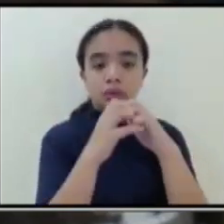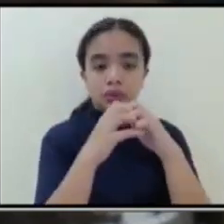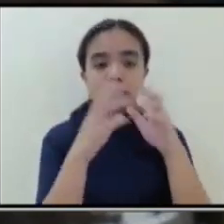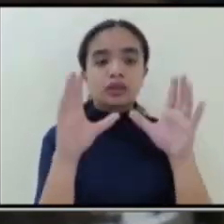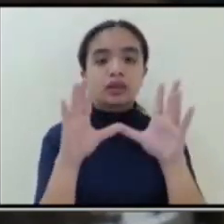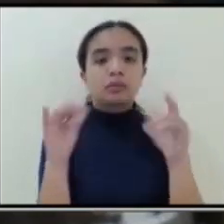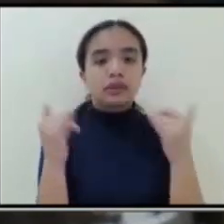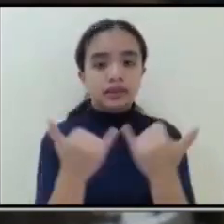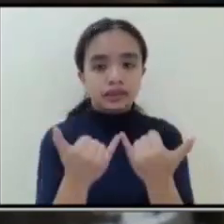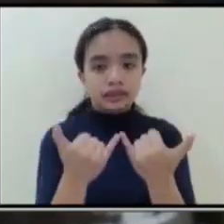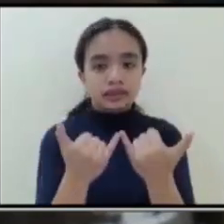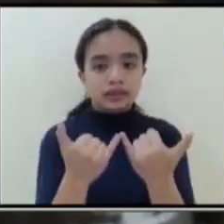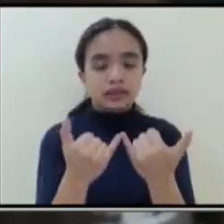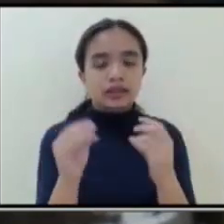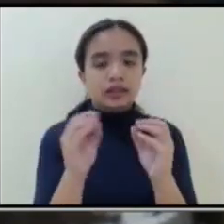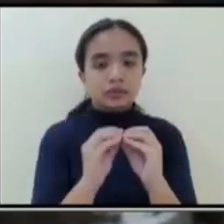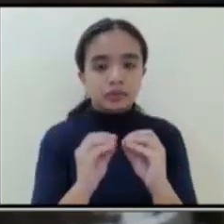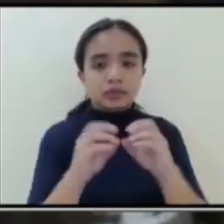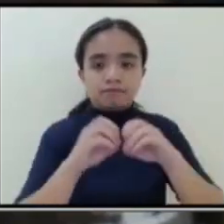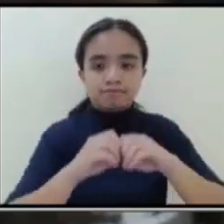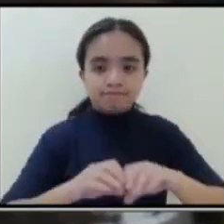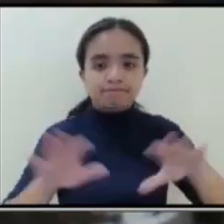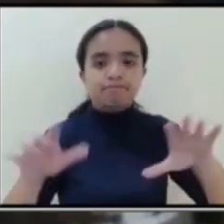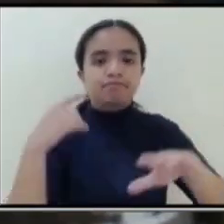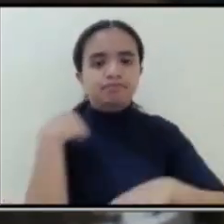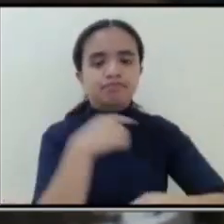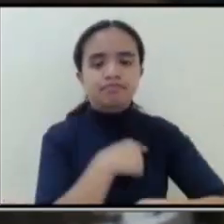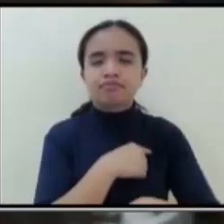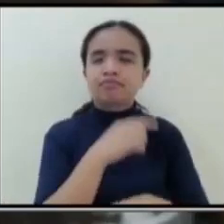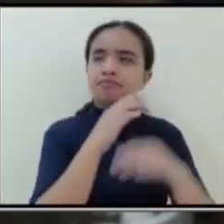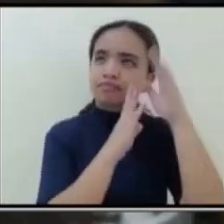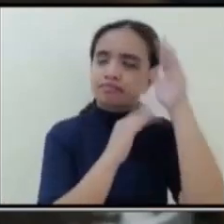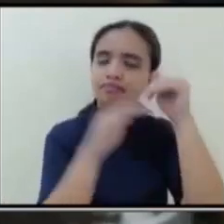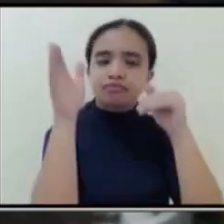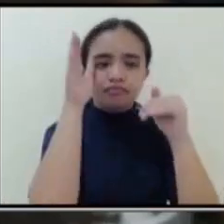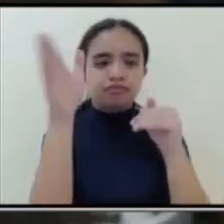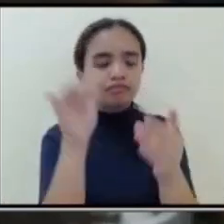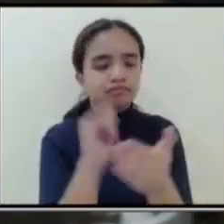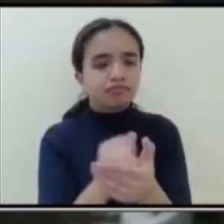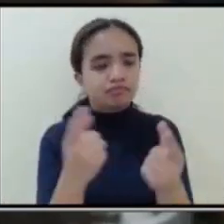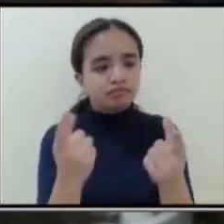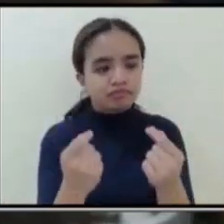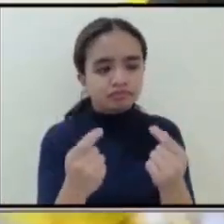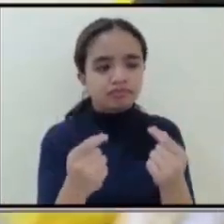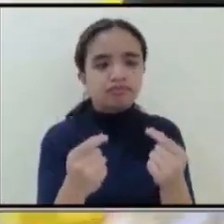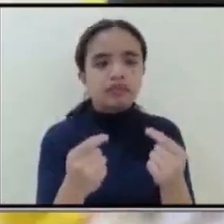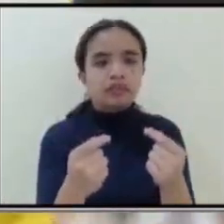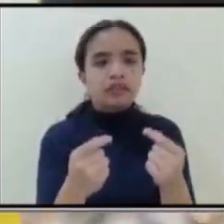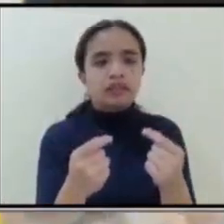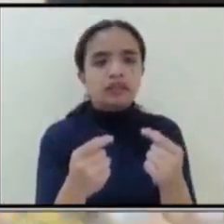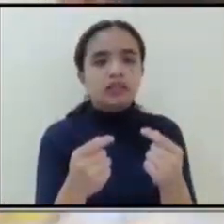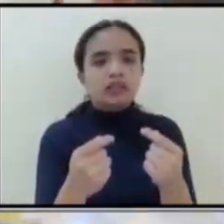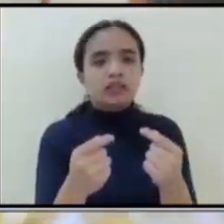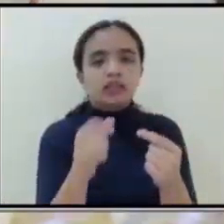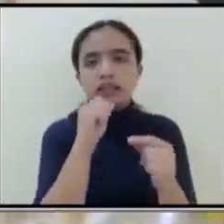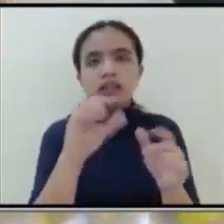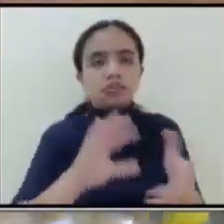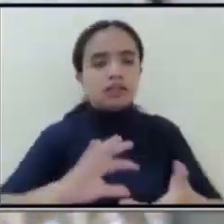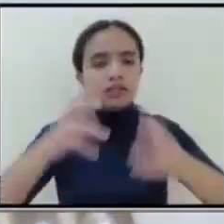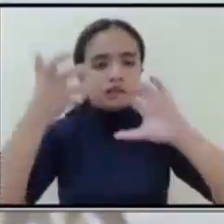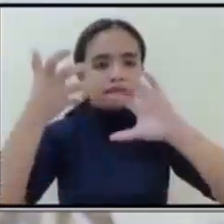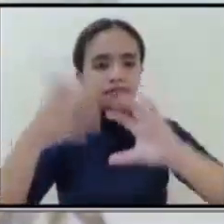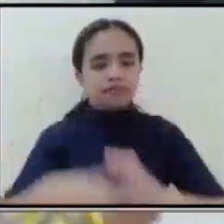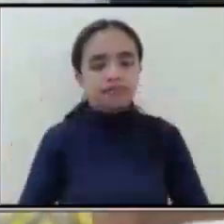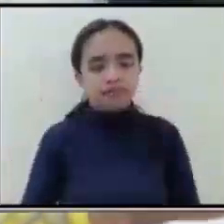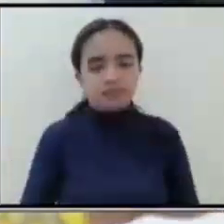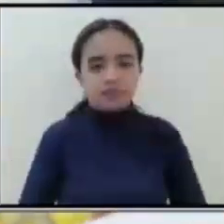to expand, and we're looking for the future. So we will not do anything that will jeopardize our future. Pirmado na ang kontrata,